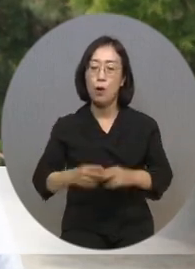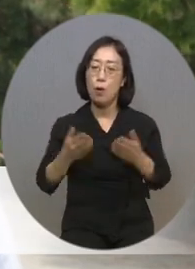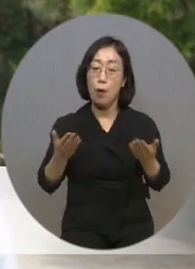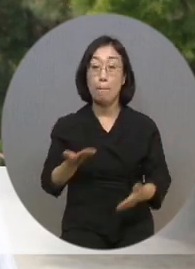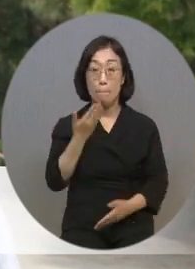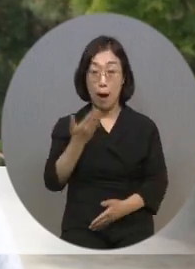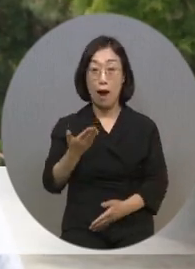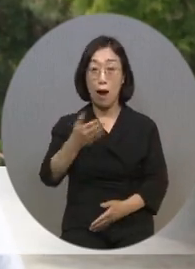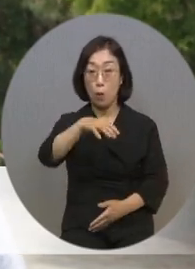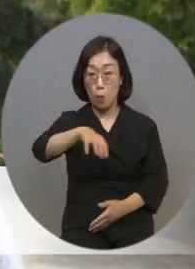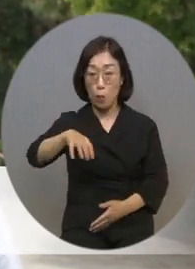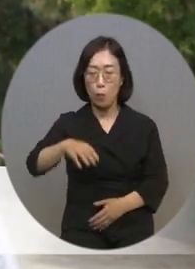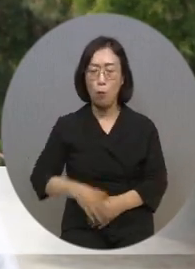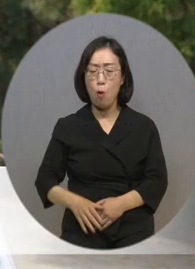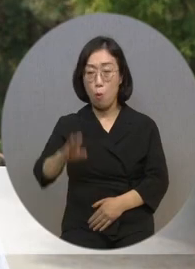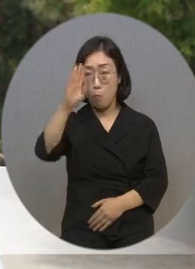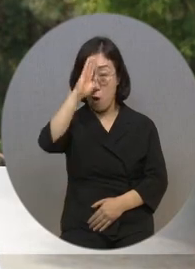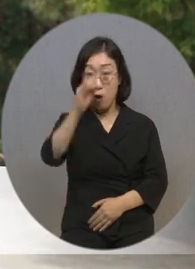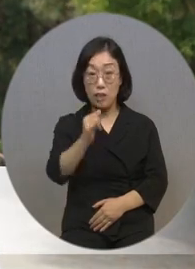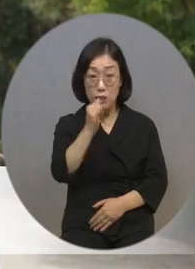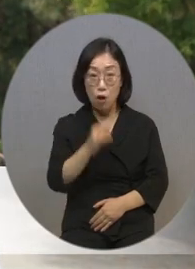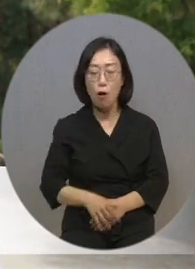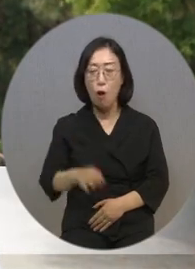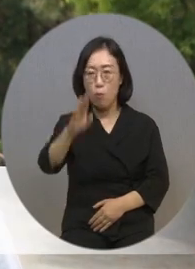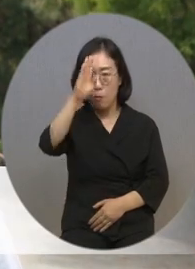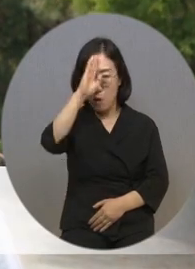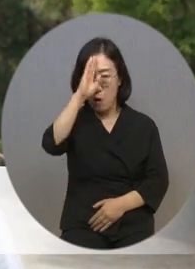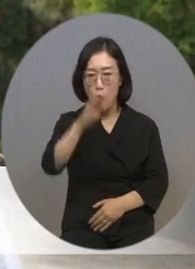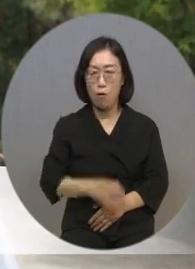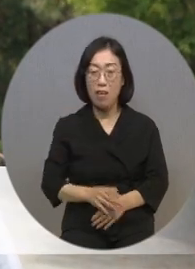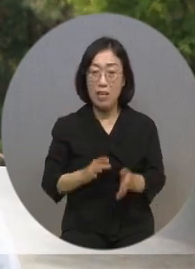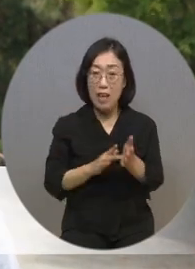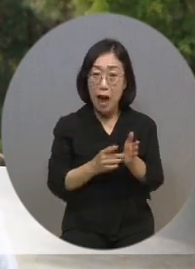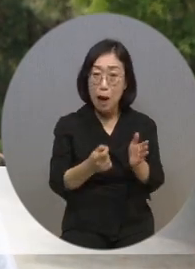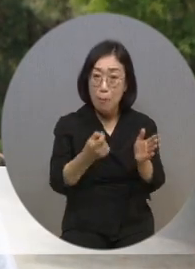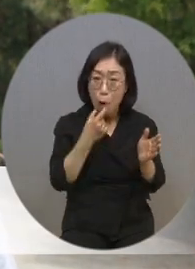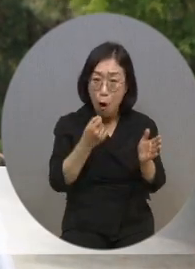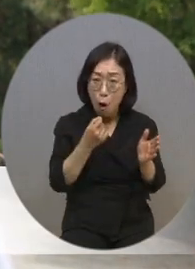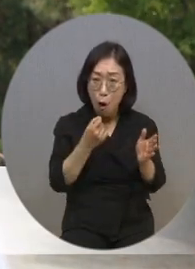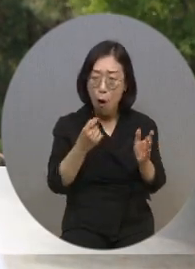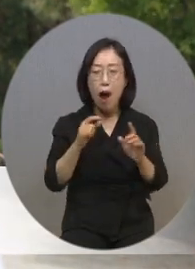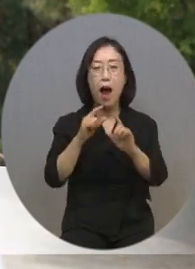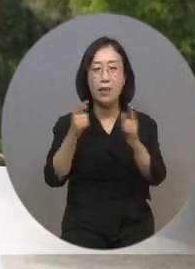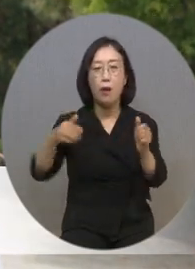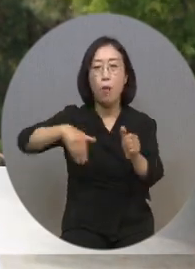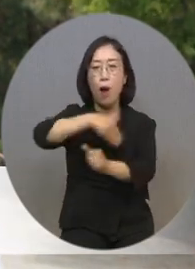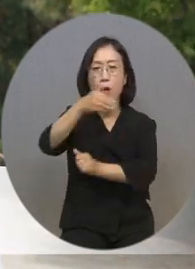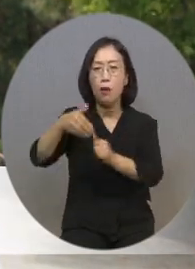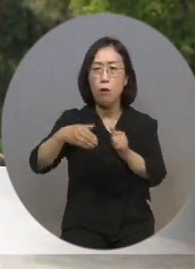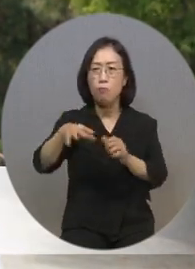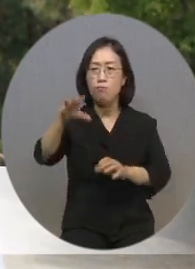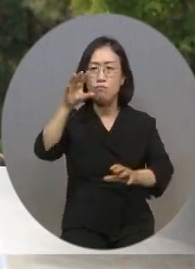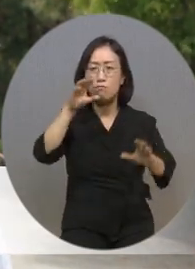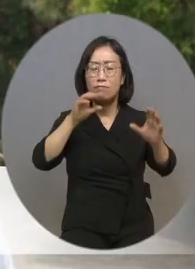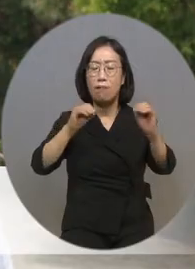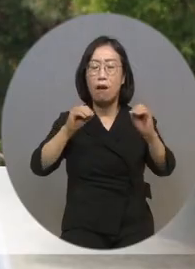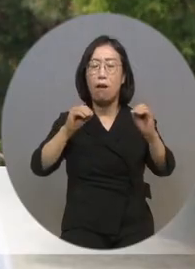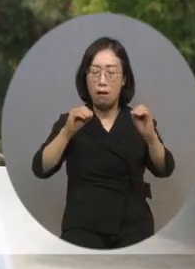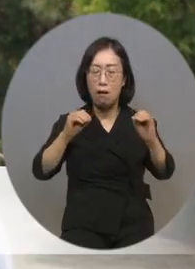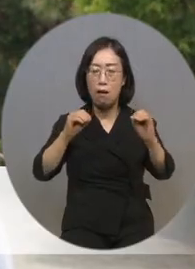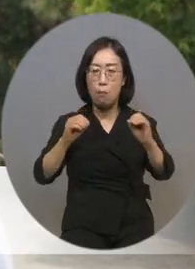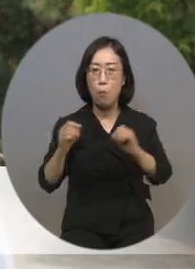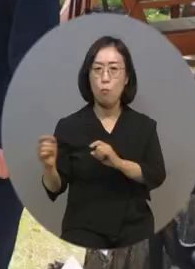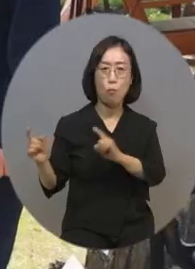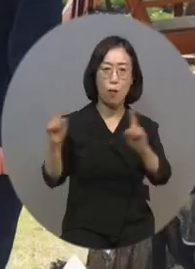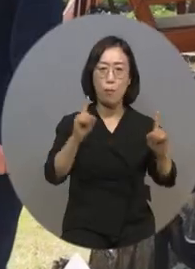돼서 좋고 또 혹시라도 질병이 있다면 그 질병을 약물적인 치료가 아니라 환경적인 치료로 더 건강을